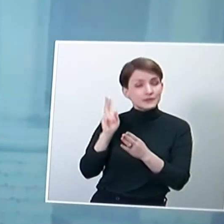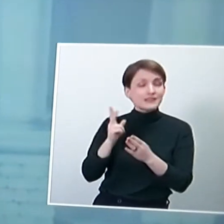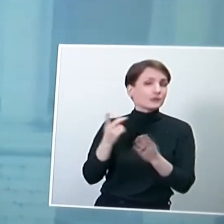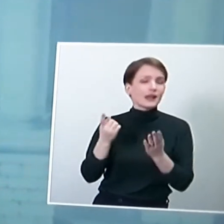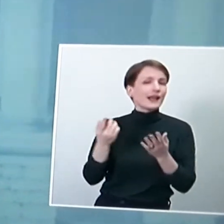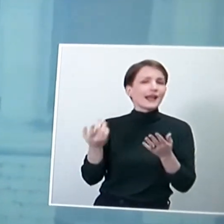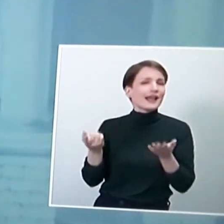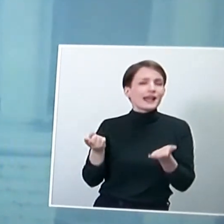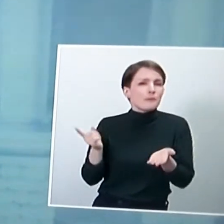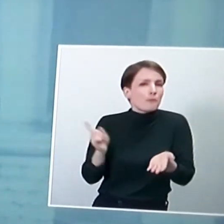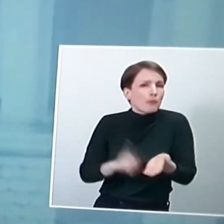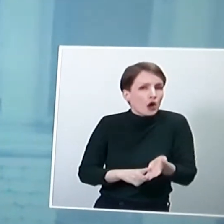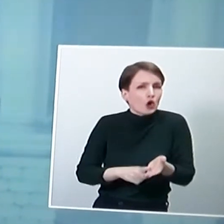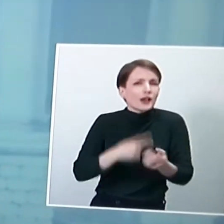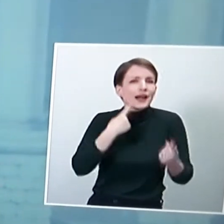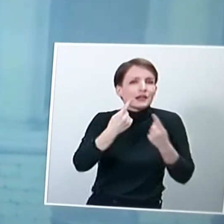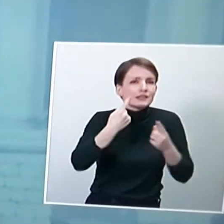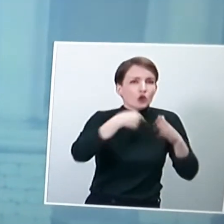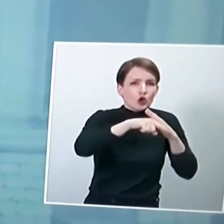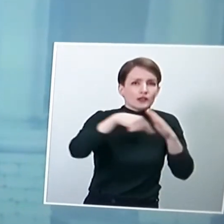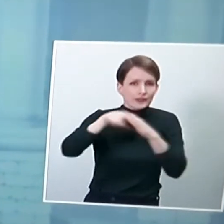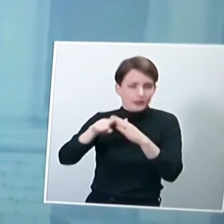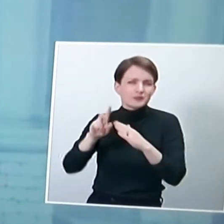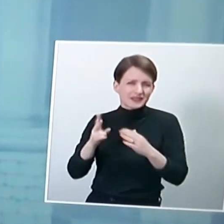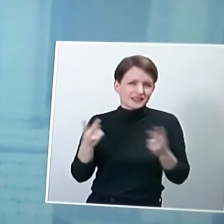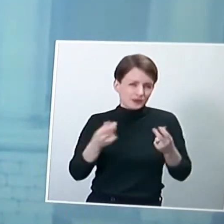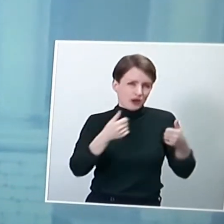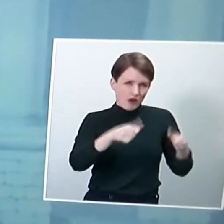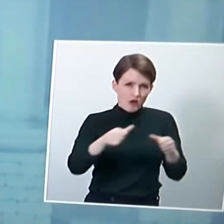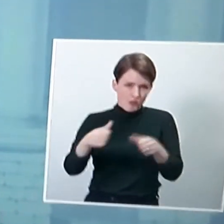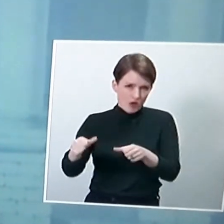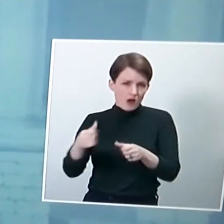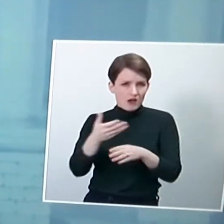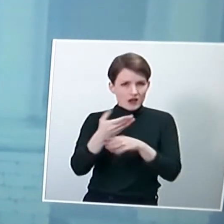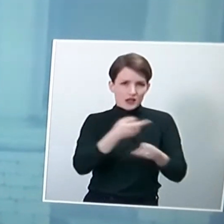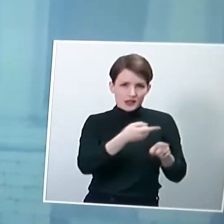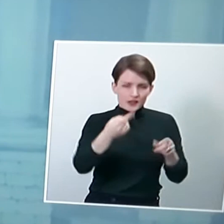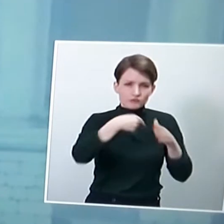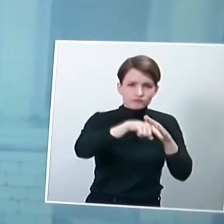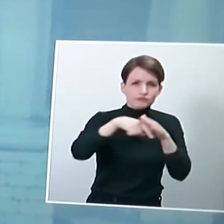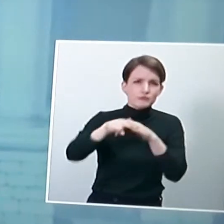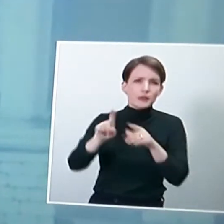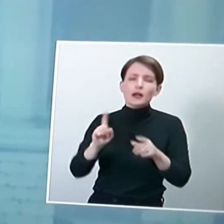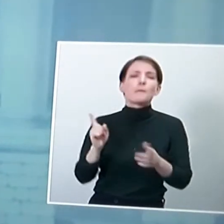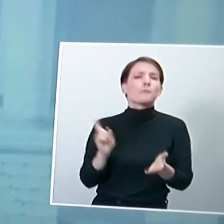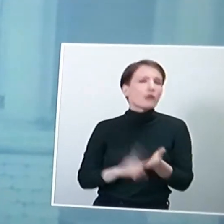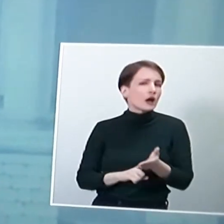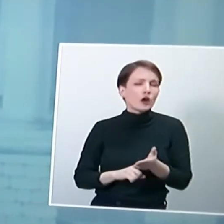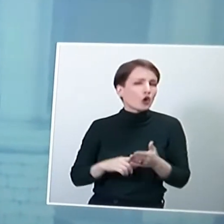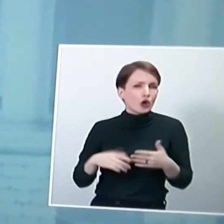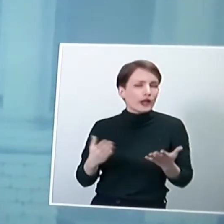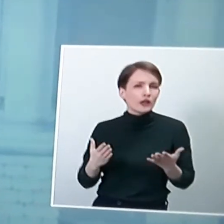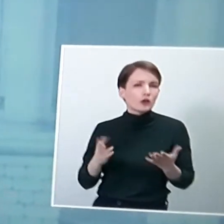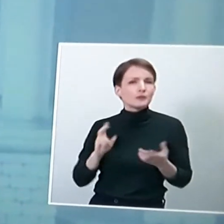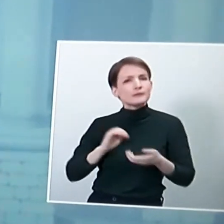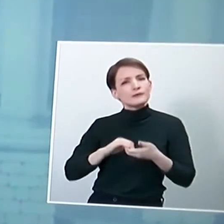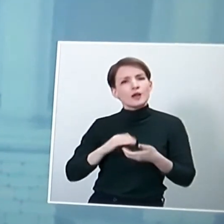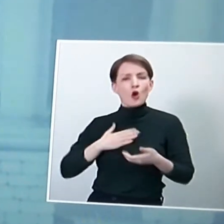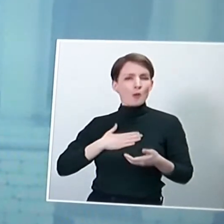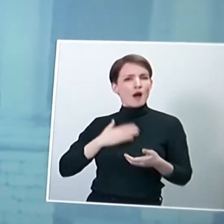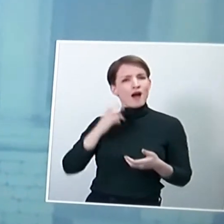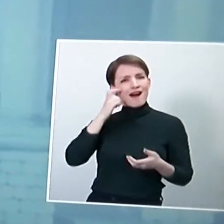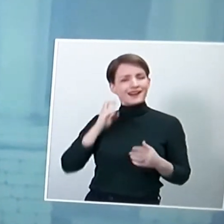asiointi, juurikin sellaisissa liikkeissä asiointi, joka ei ole välttämätöntä sen oman arkisen